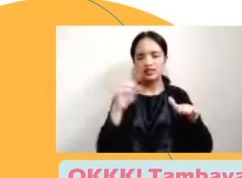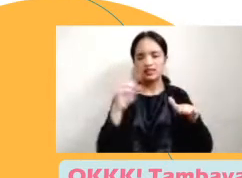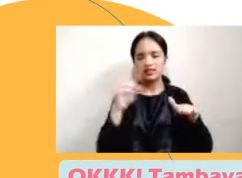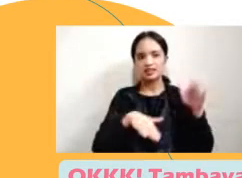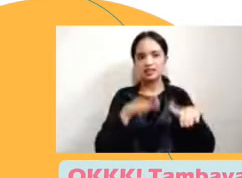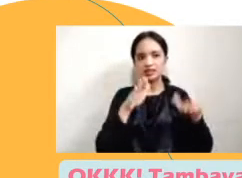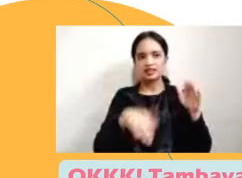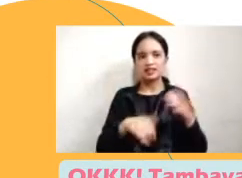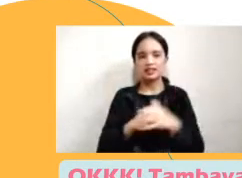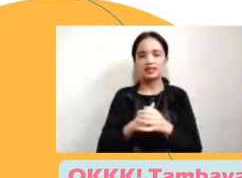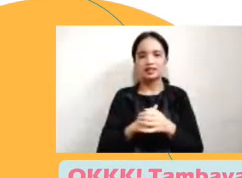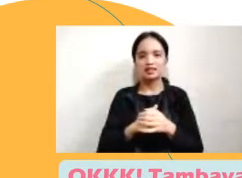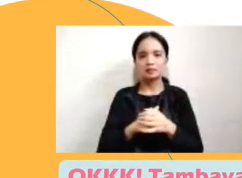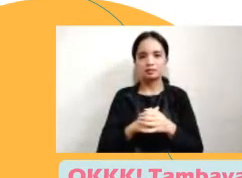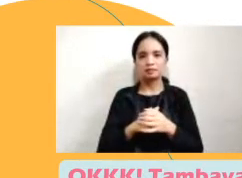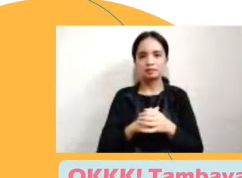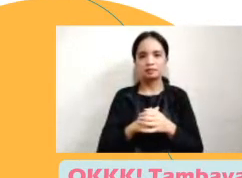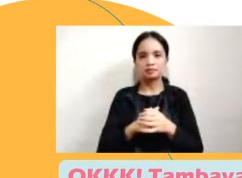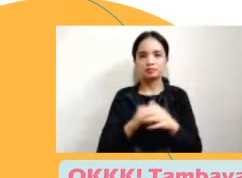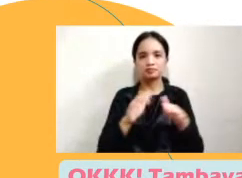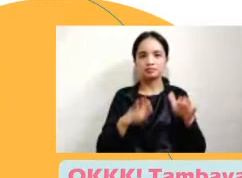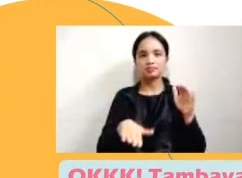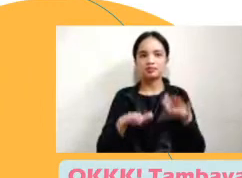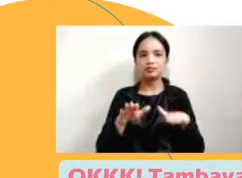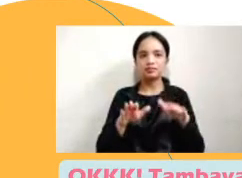Ako, okay. Drops.